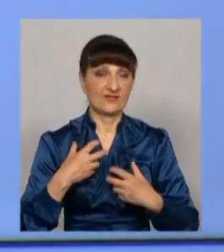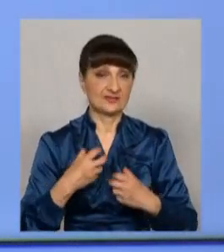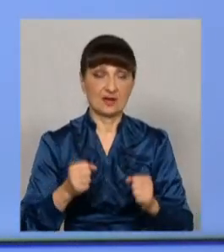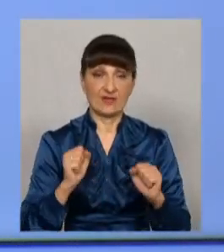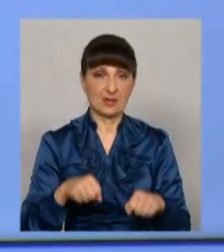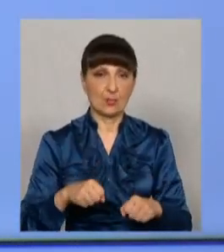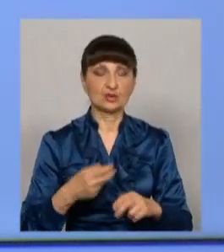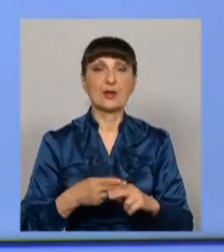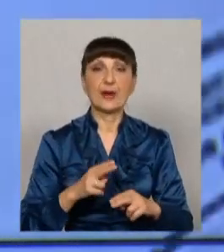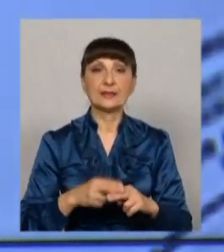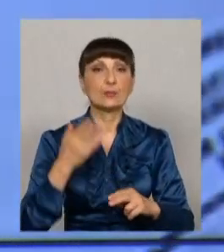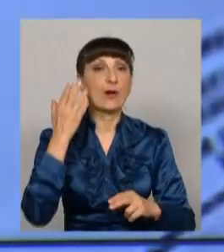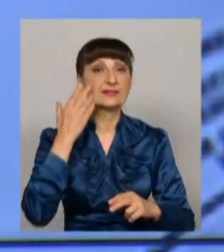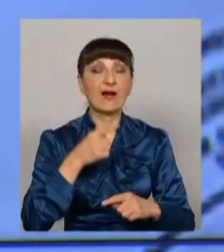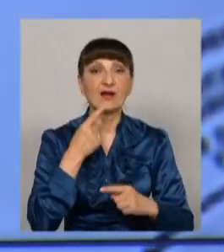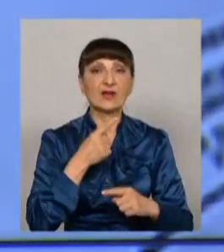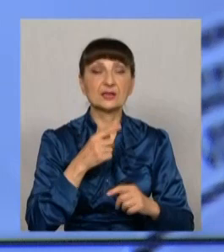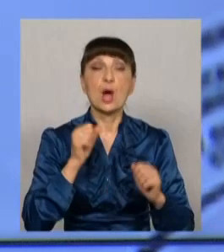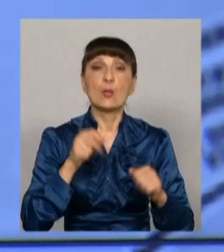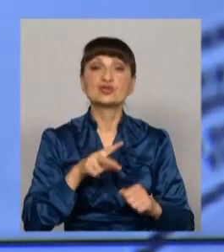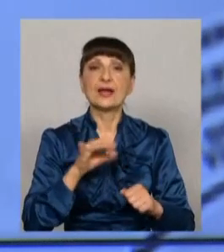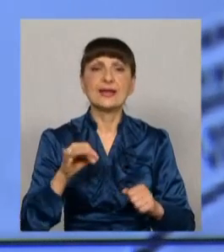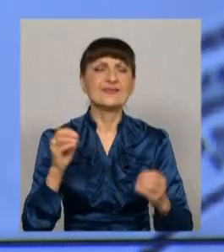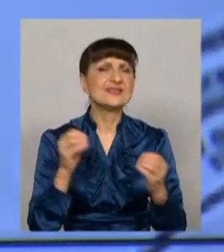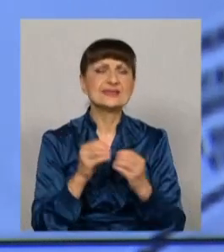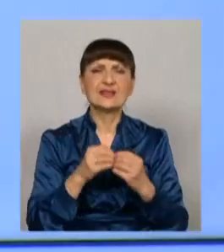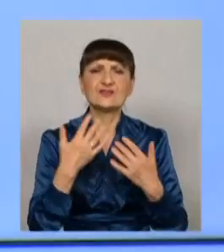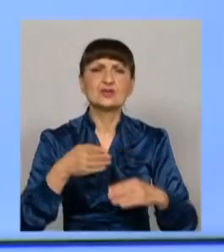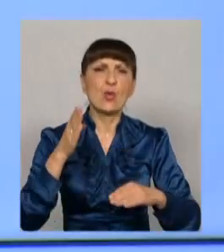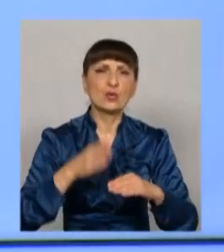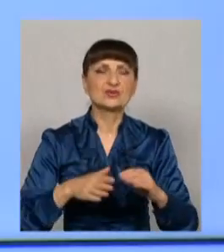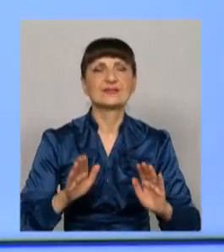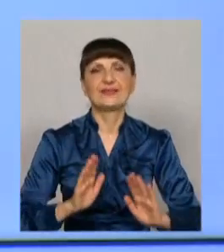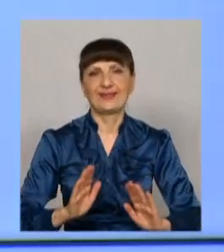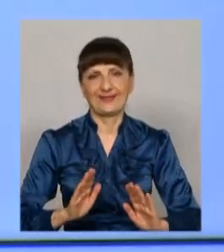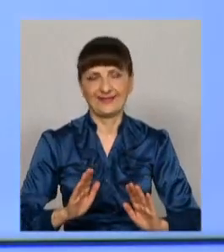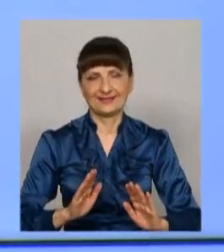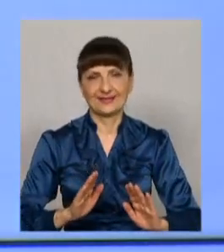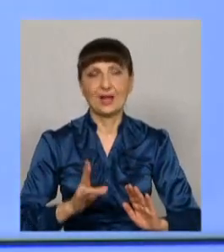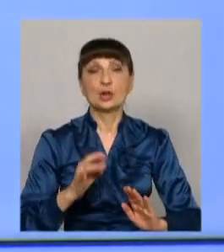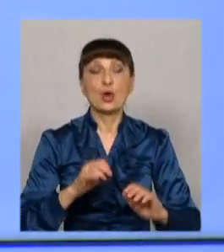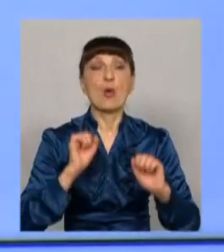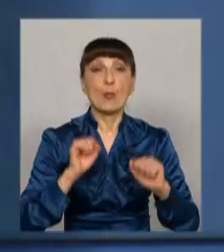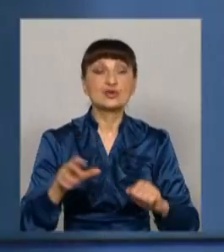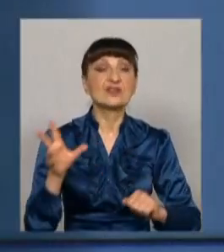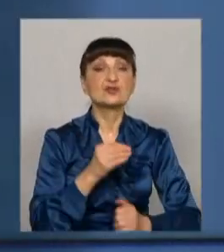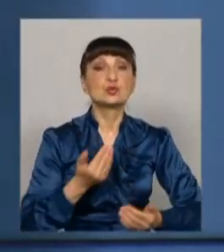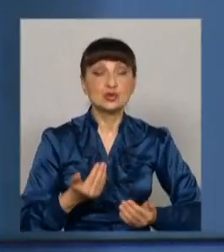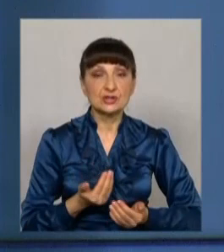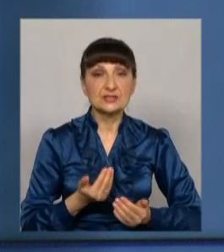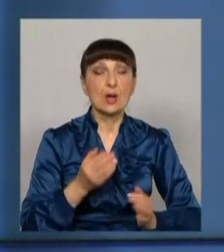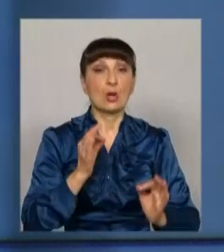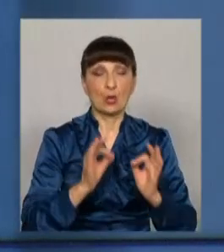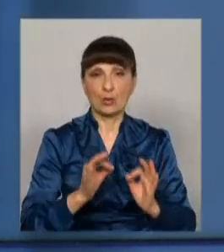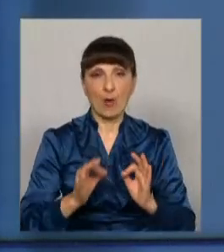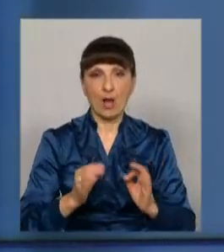выздоровлению. Поэтому, когда говорят, что можно ли навсегда избавиться, я говорю, нет, не навсегда, но можно всю жизнь жить и не